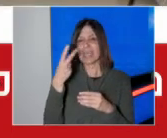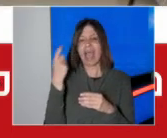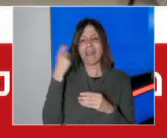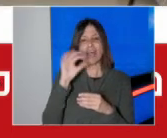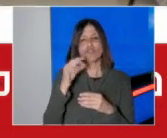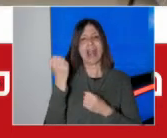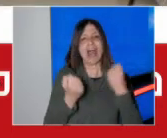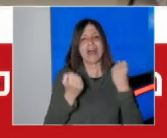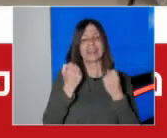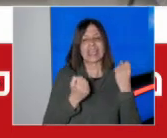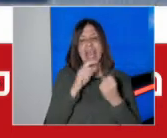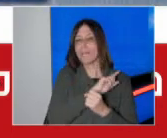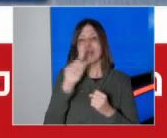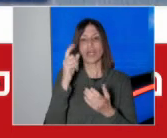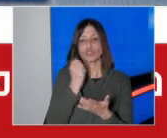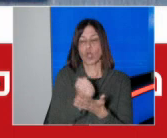ללא רישיון.